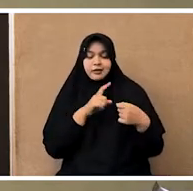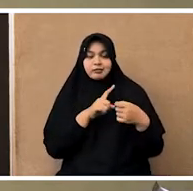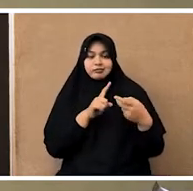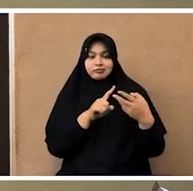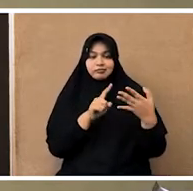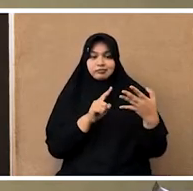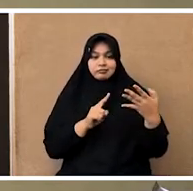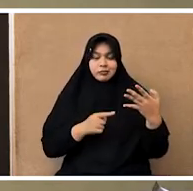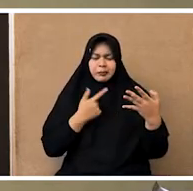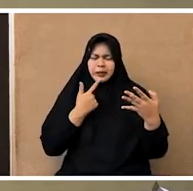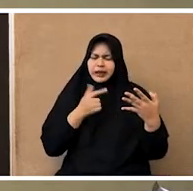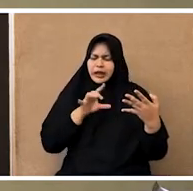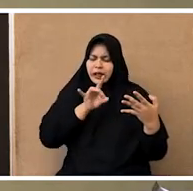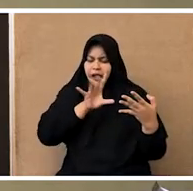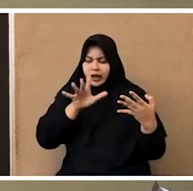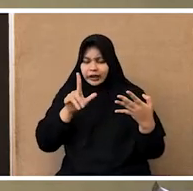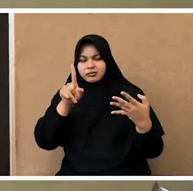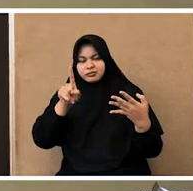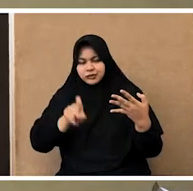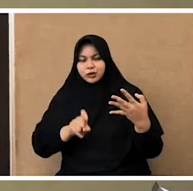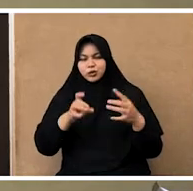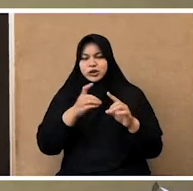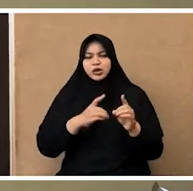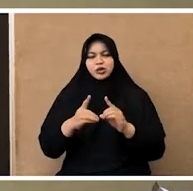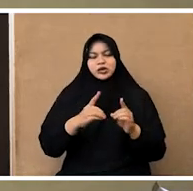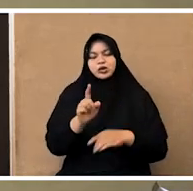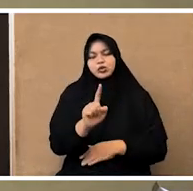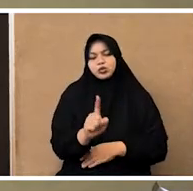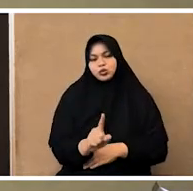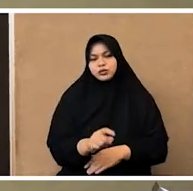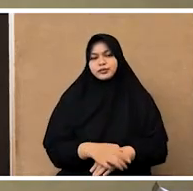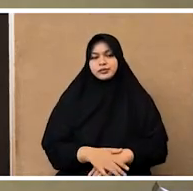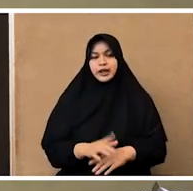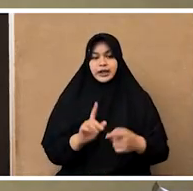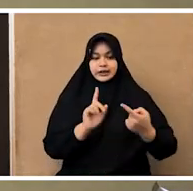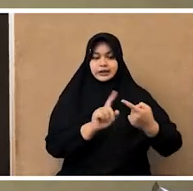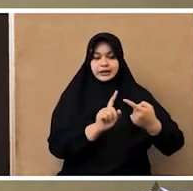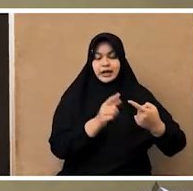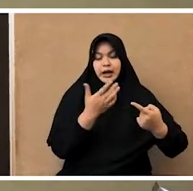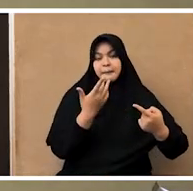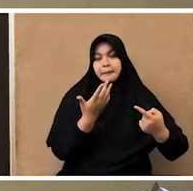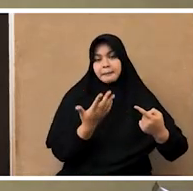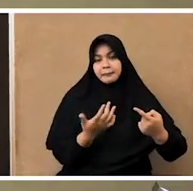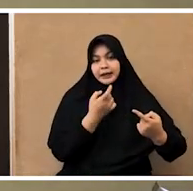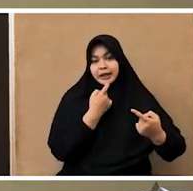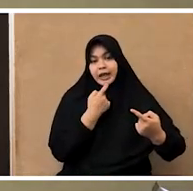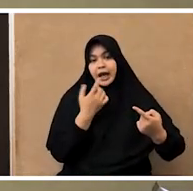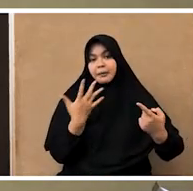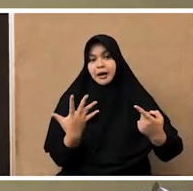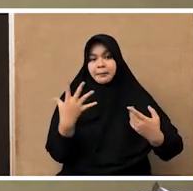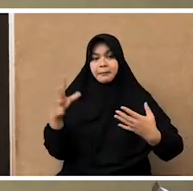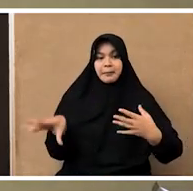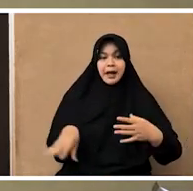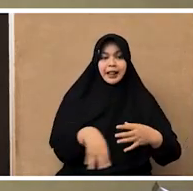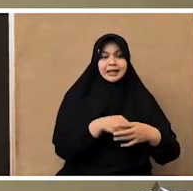sebenarnya perlu kita diskusikan salah satunya adalah soal partisipasi